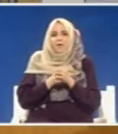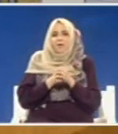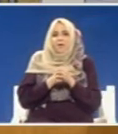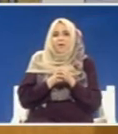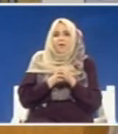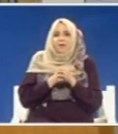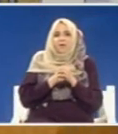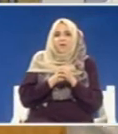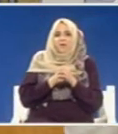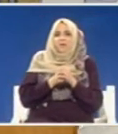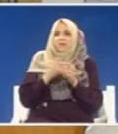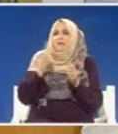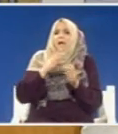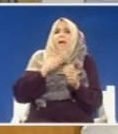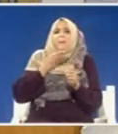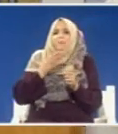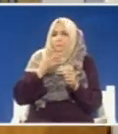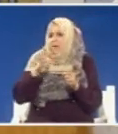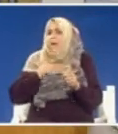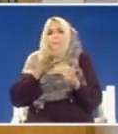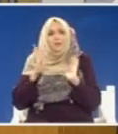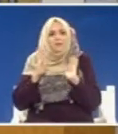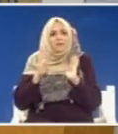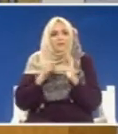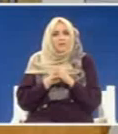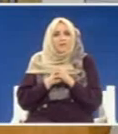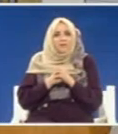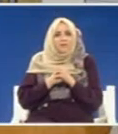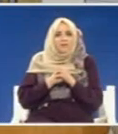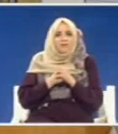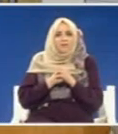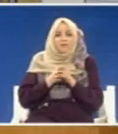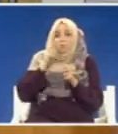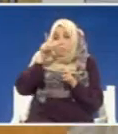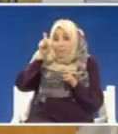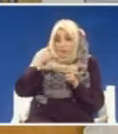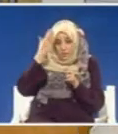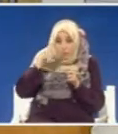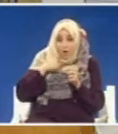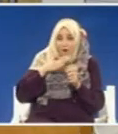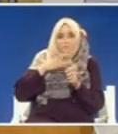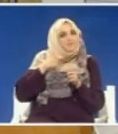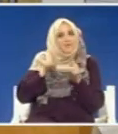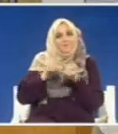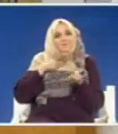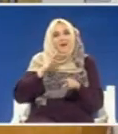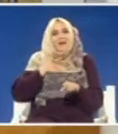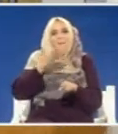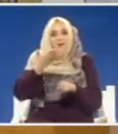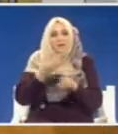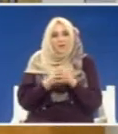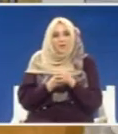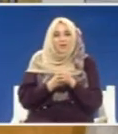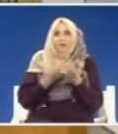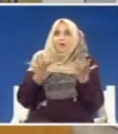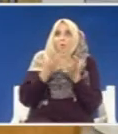من فلان يسحب بك تحبت والزمر طالما تحب بي طالما مادام تعلمت يسحب بك ما فهمت